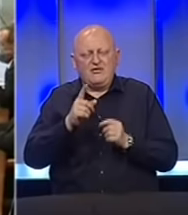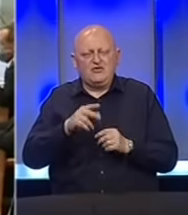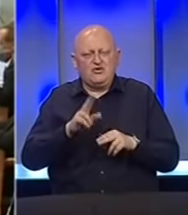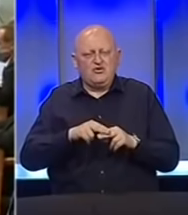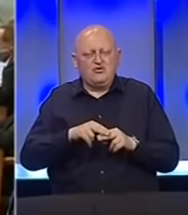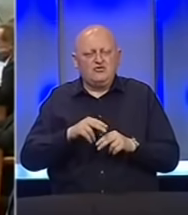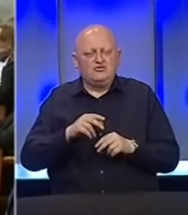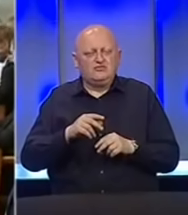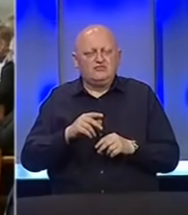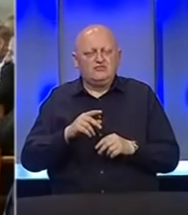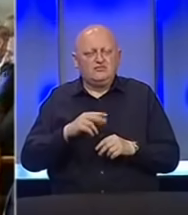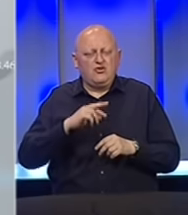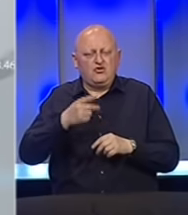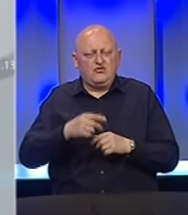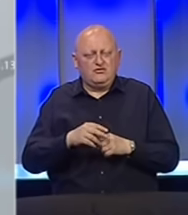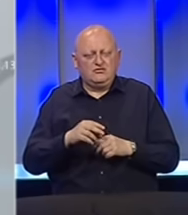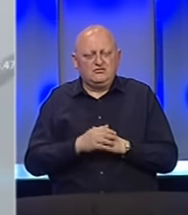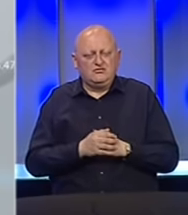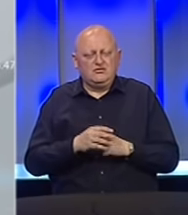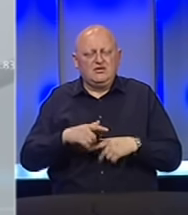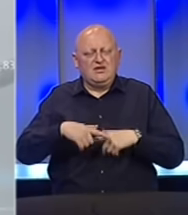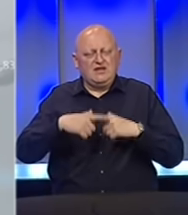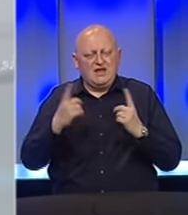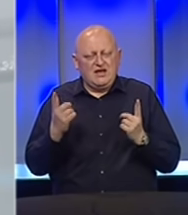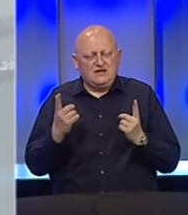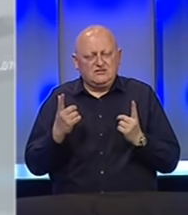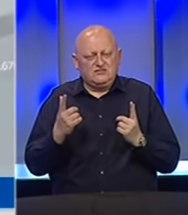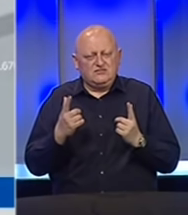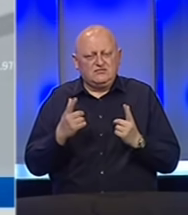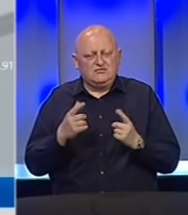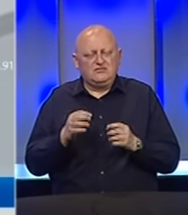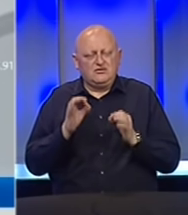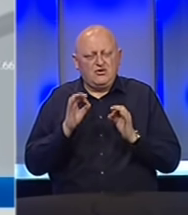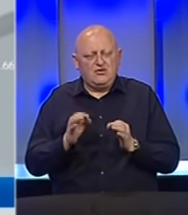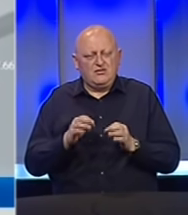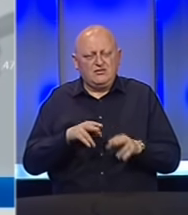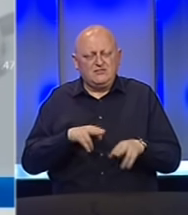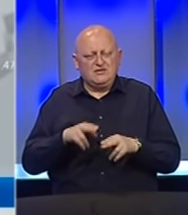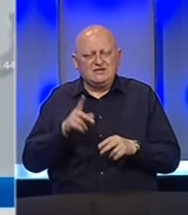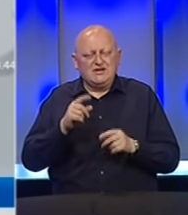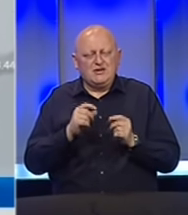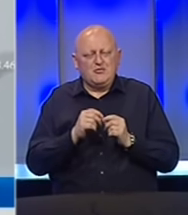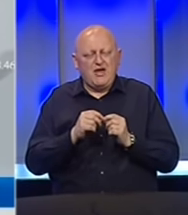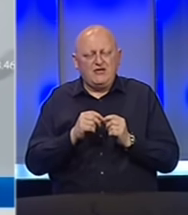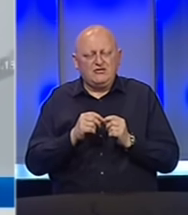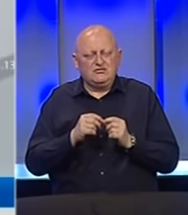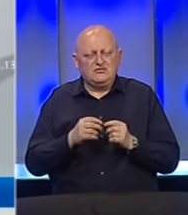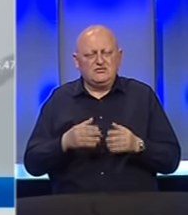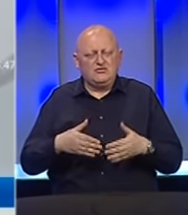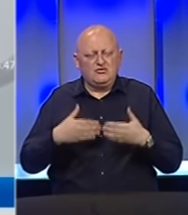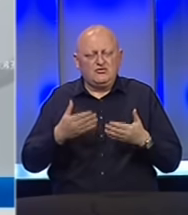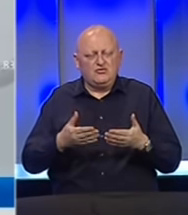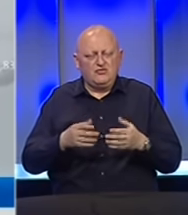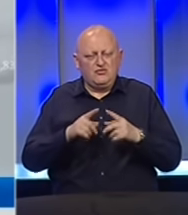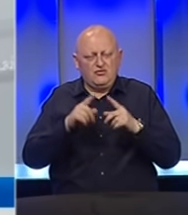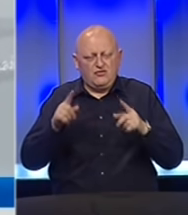ostali uskraćeni za odgovor. Vrlo je jasno da konkretno ministar Bevanda nudi